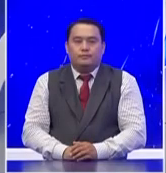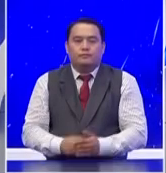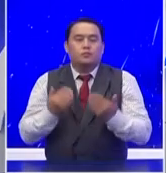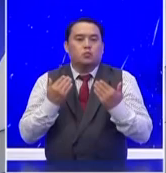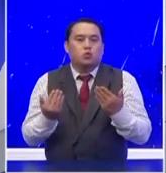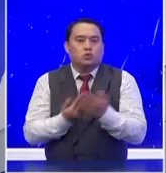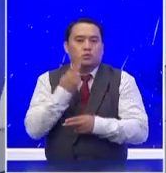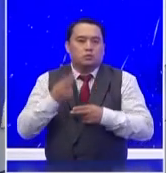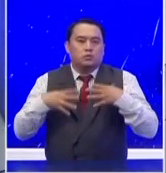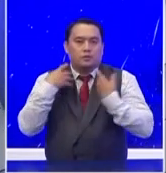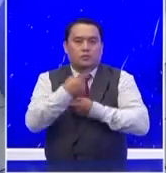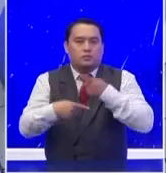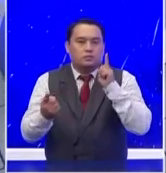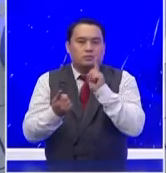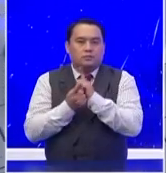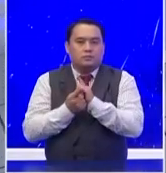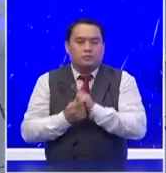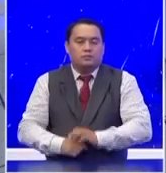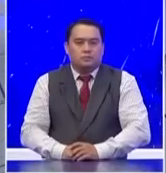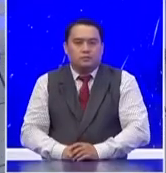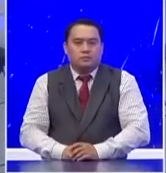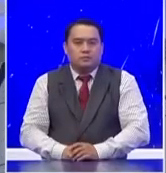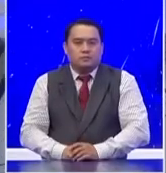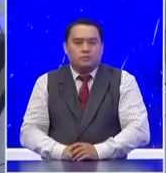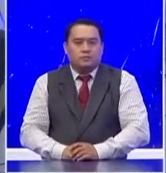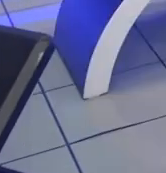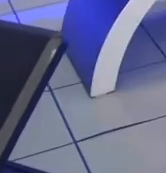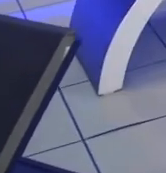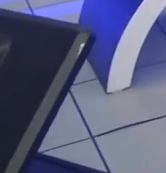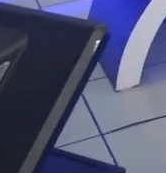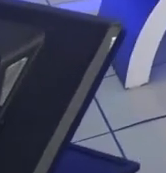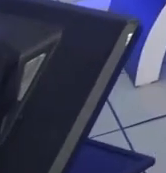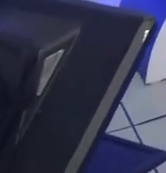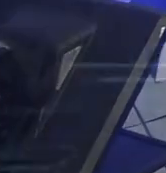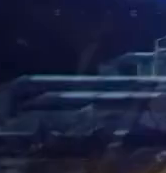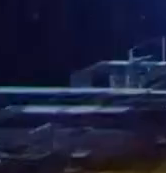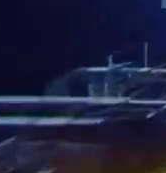Бүгінге арналған ақпараттардегі осындай, амандықта жүздескенше.